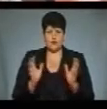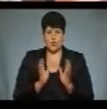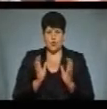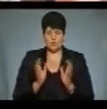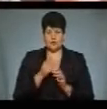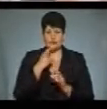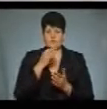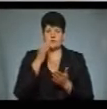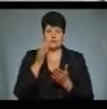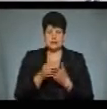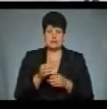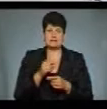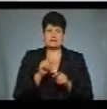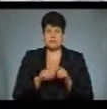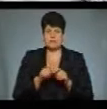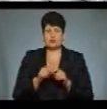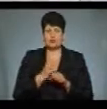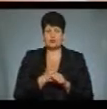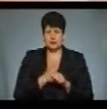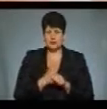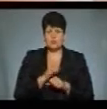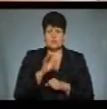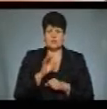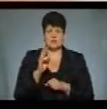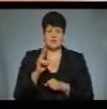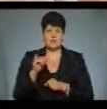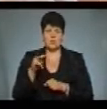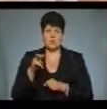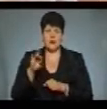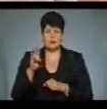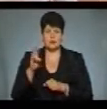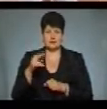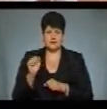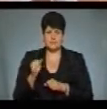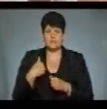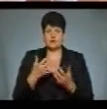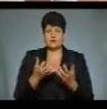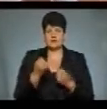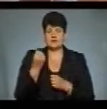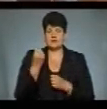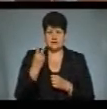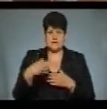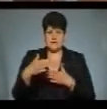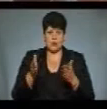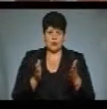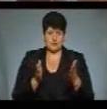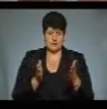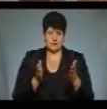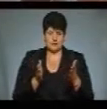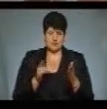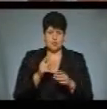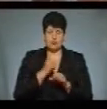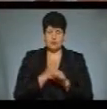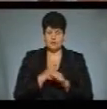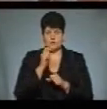за перевірку робіт ЗНО у пунктах 4-ї школи Оксана Кулянда. Ми отримали 12 контейнерів з роботами